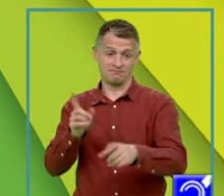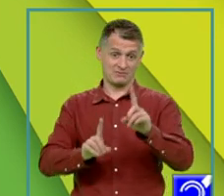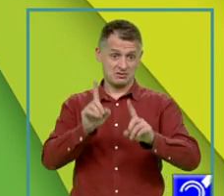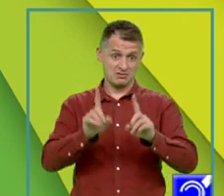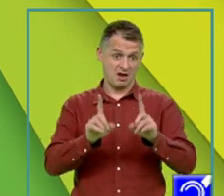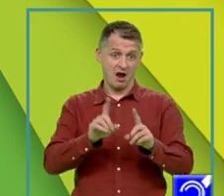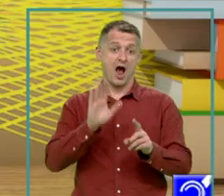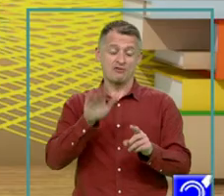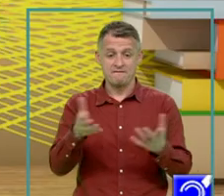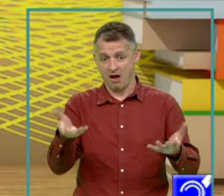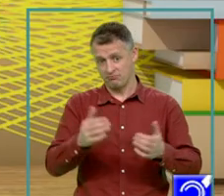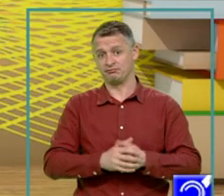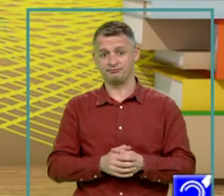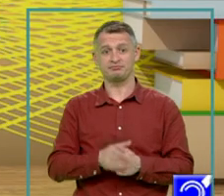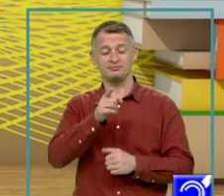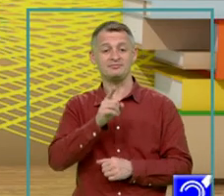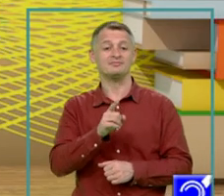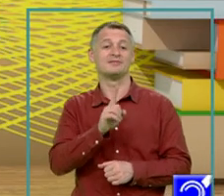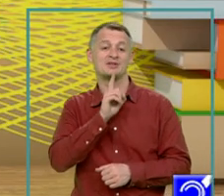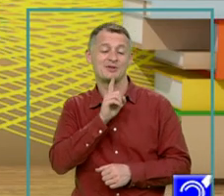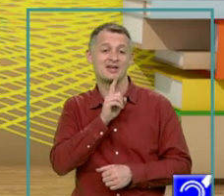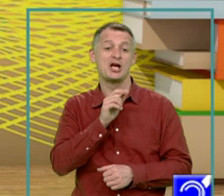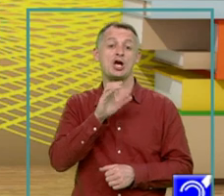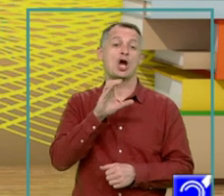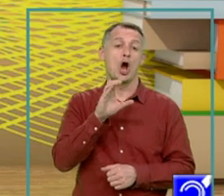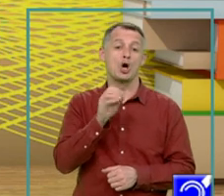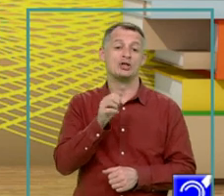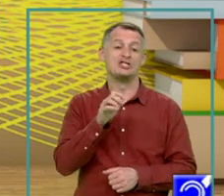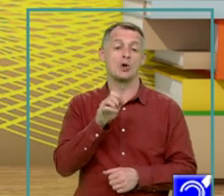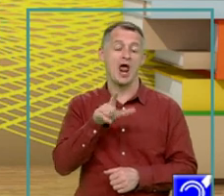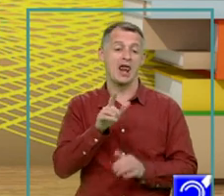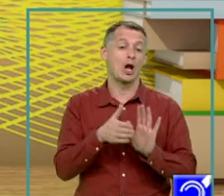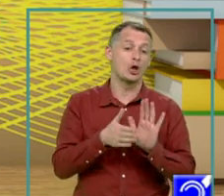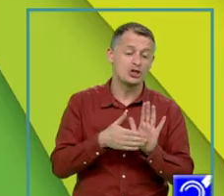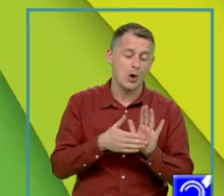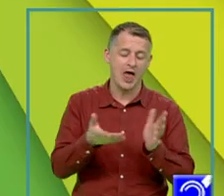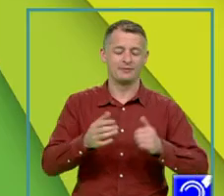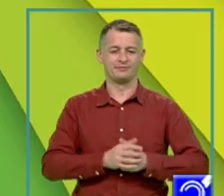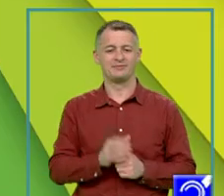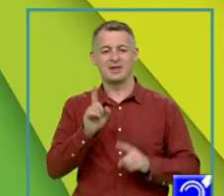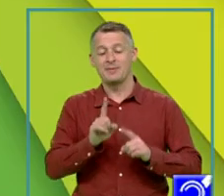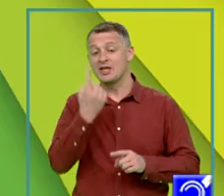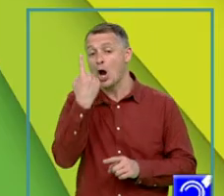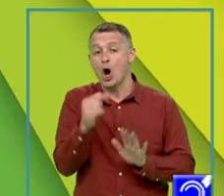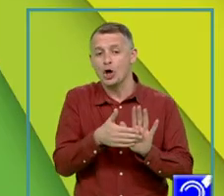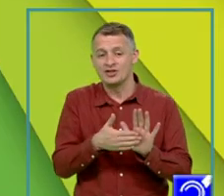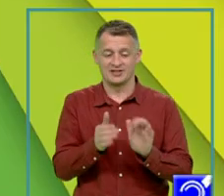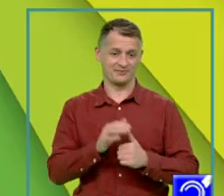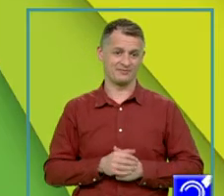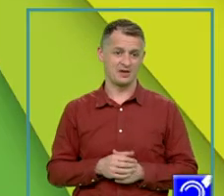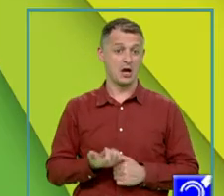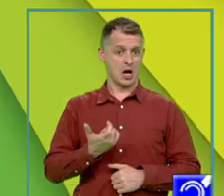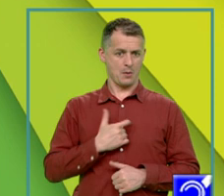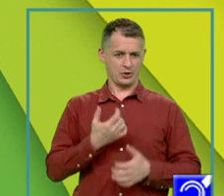Dacă aș avea de aceea se numește condițional pentru că depinde de o condiție sau poate să fiu acțiune